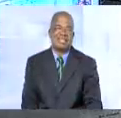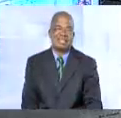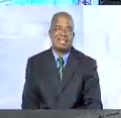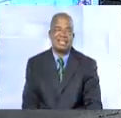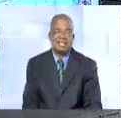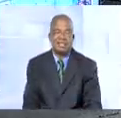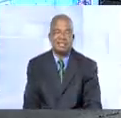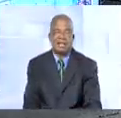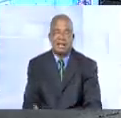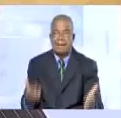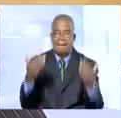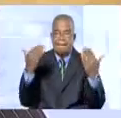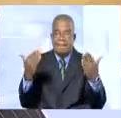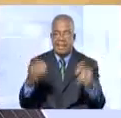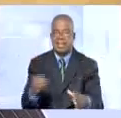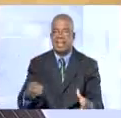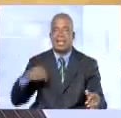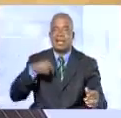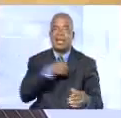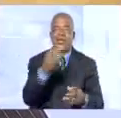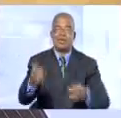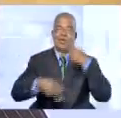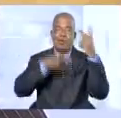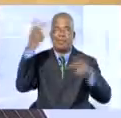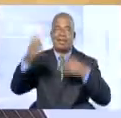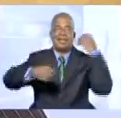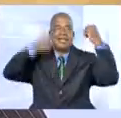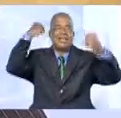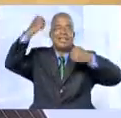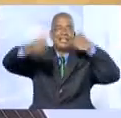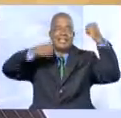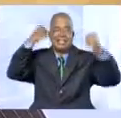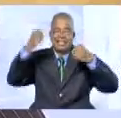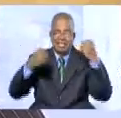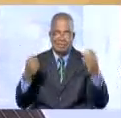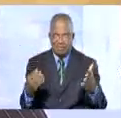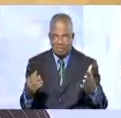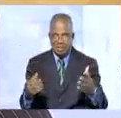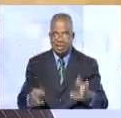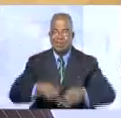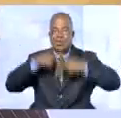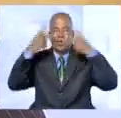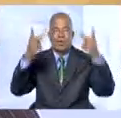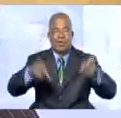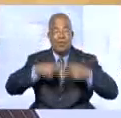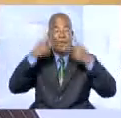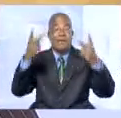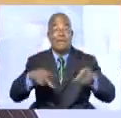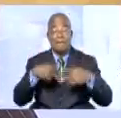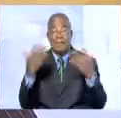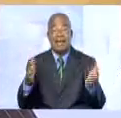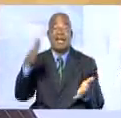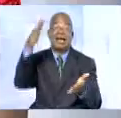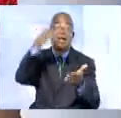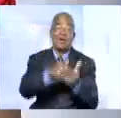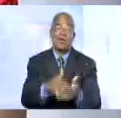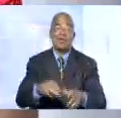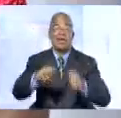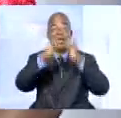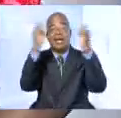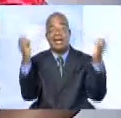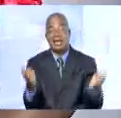Et c'est l'heure de la page sportive, une page qui sera dominée aujourd'hui par les éliminatoires du Mondial 2014. Bonjour Cathy.